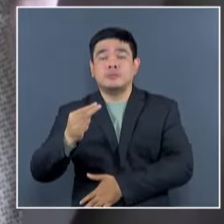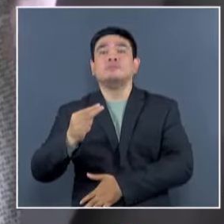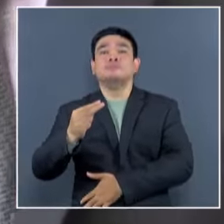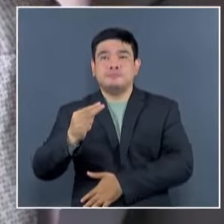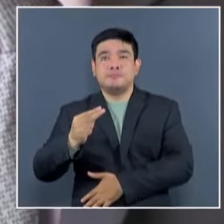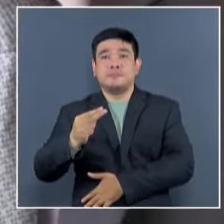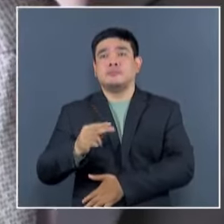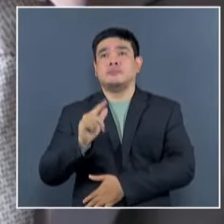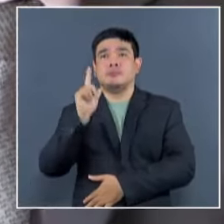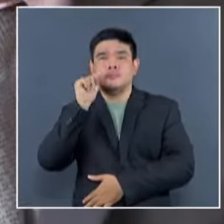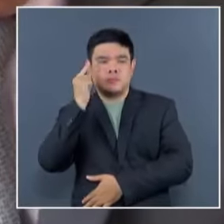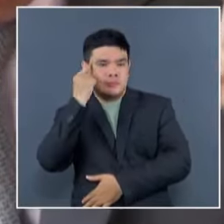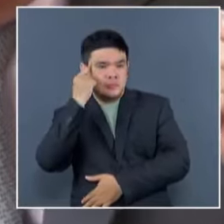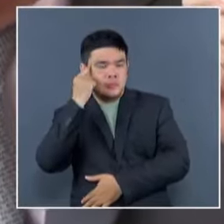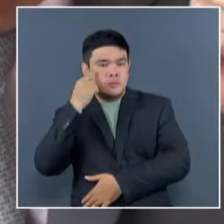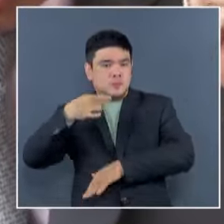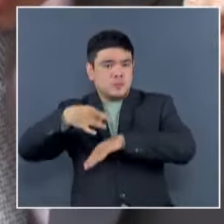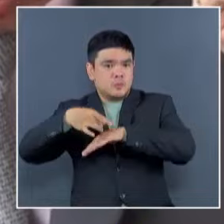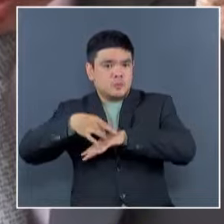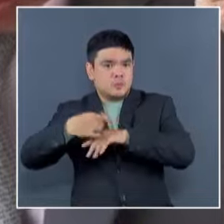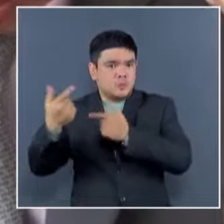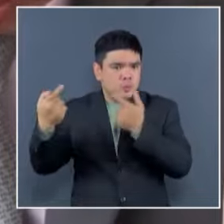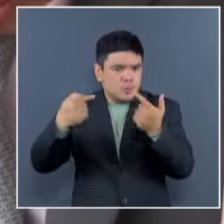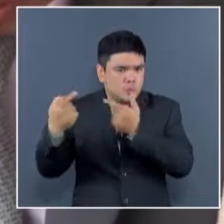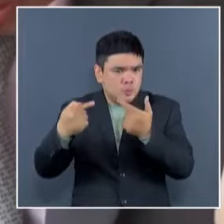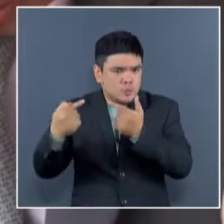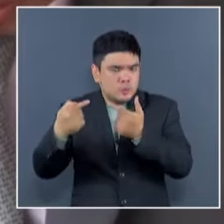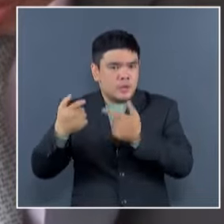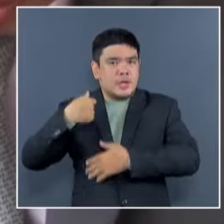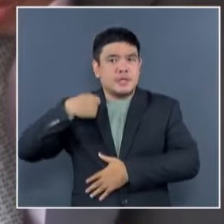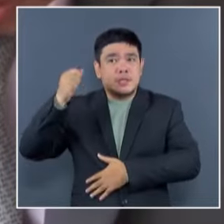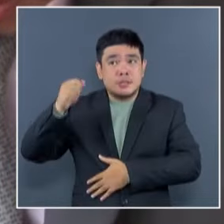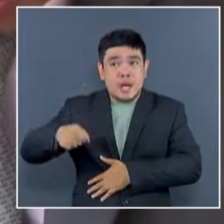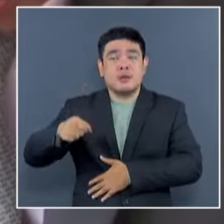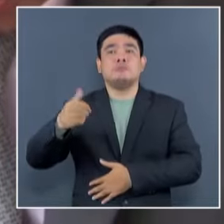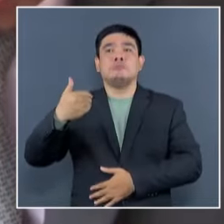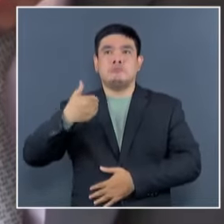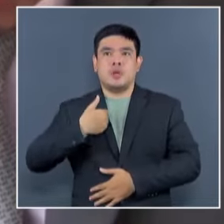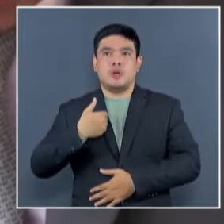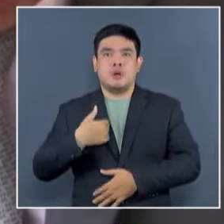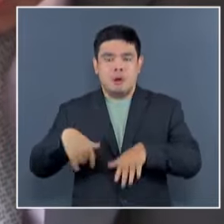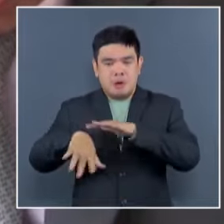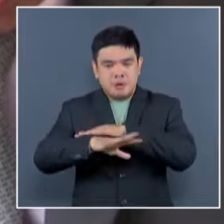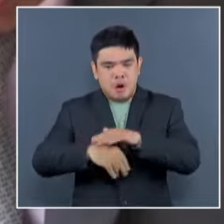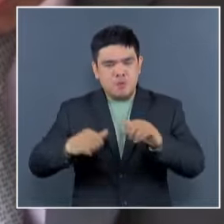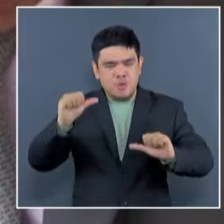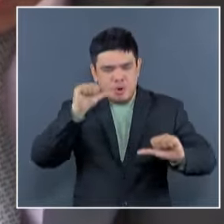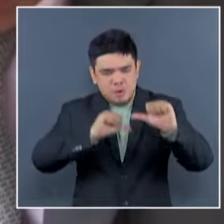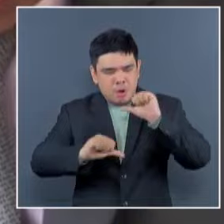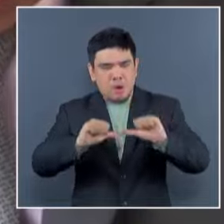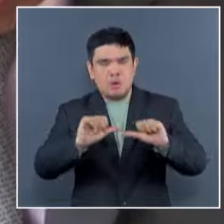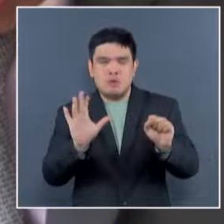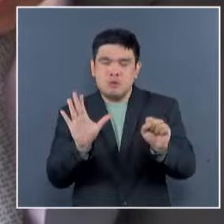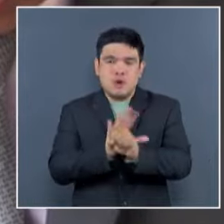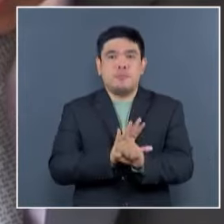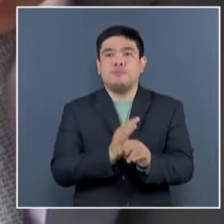เดียวกันแม่คดีคุณแตงโมตอนสู้คดีกันคุณผู้ชมจำได้ไหมฮะโอ้โหสู้กันเรียกว่าใช้หลักฐานนิติวิทยาศาสตร์กันเต็มที่